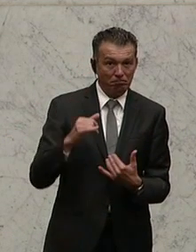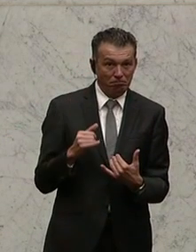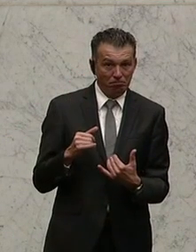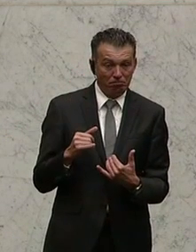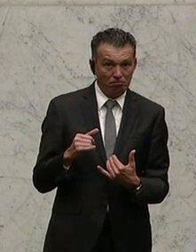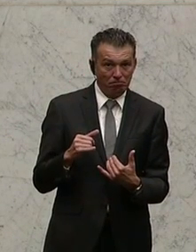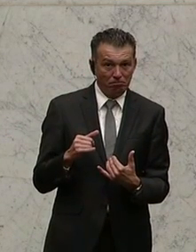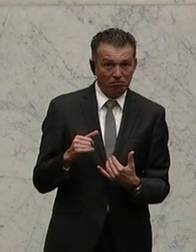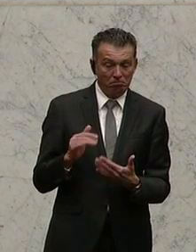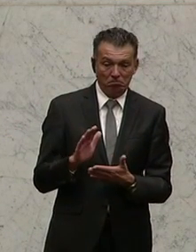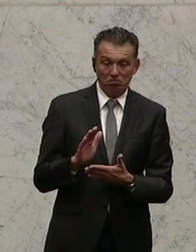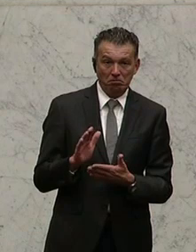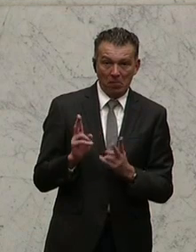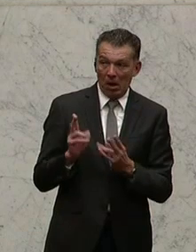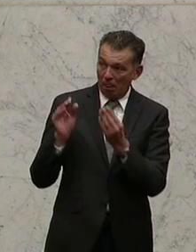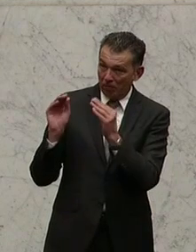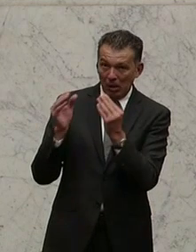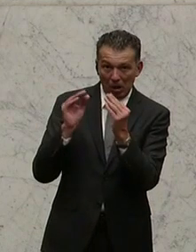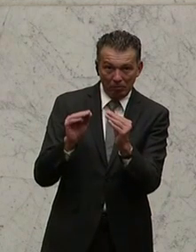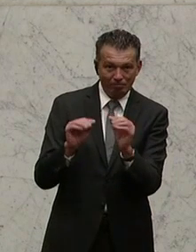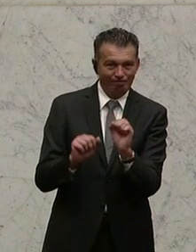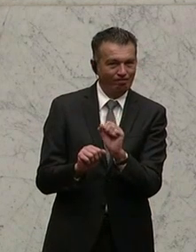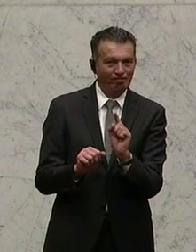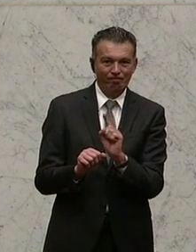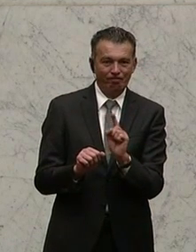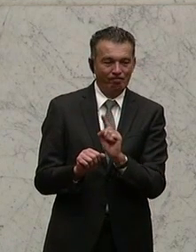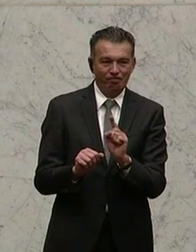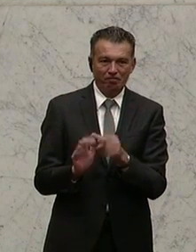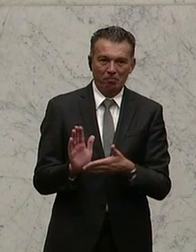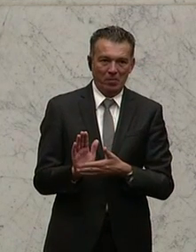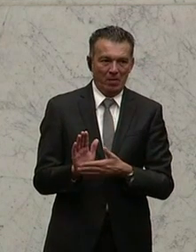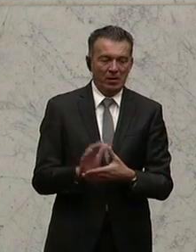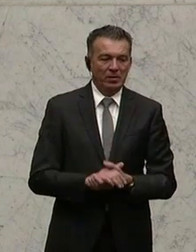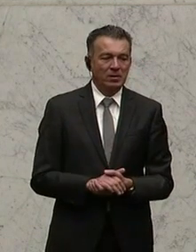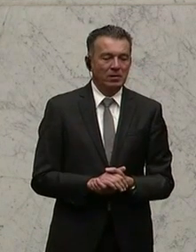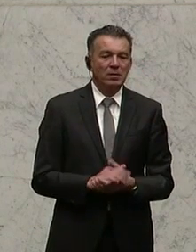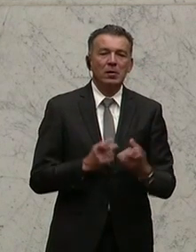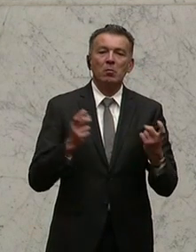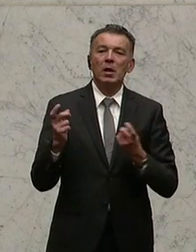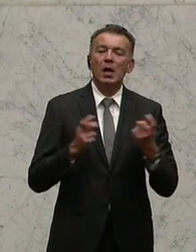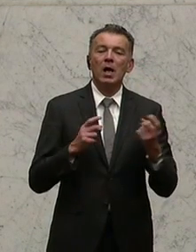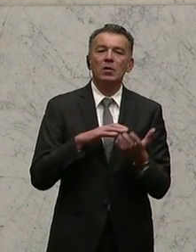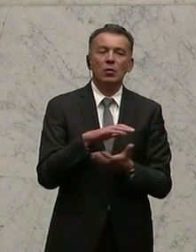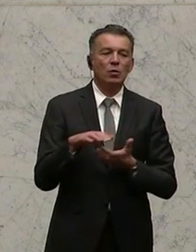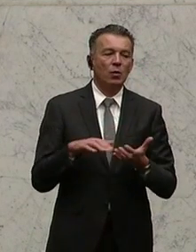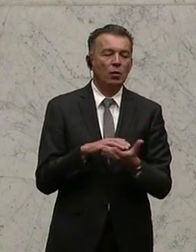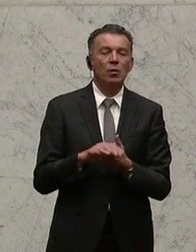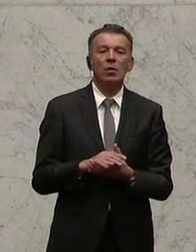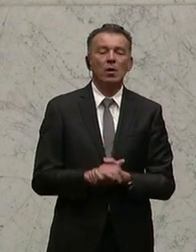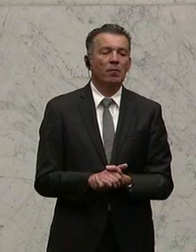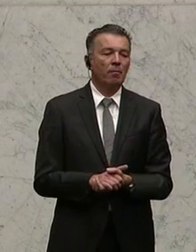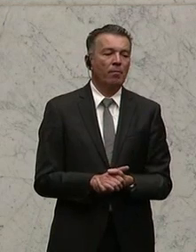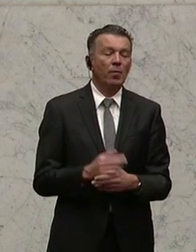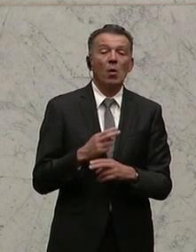mittlerweile ausreichend bewiesen Verlass. Die Migrationskrise wird durch Österreich sowie ein